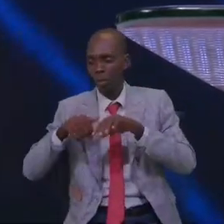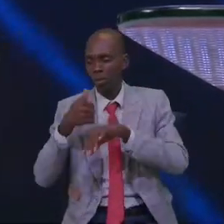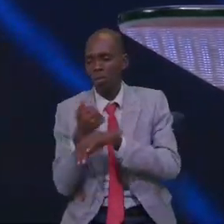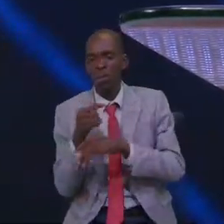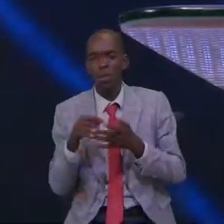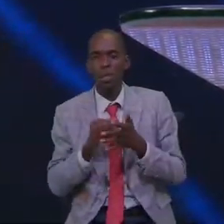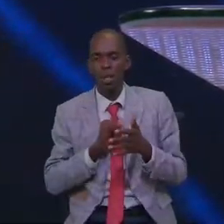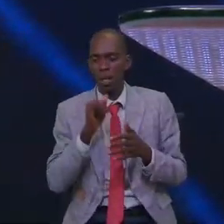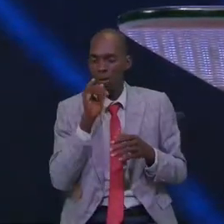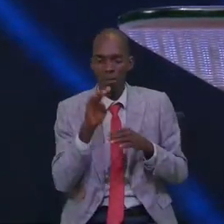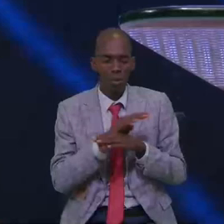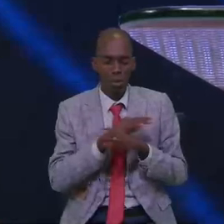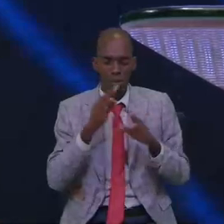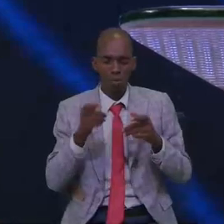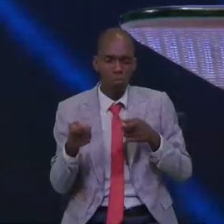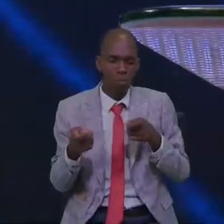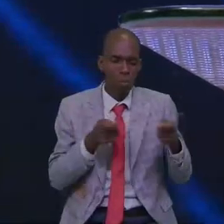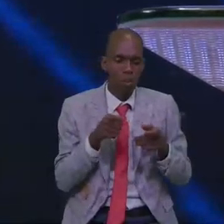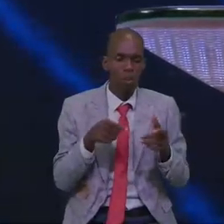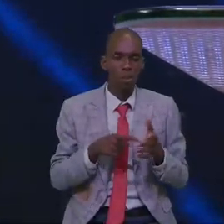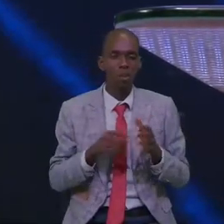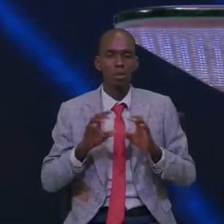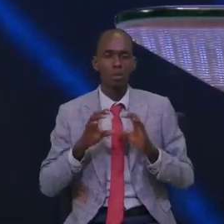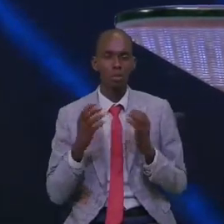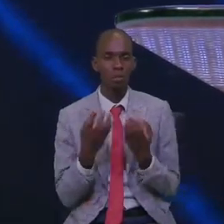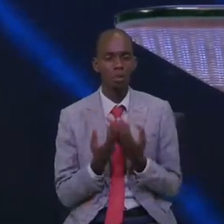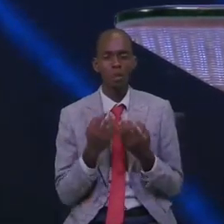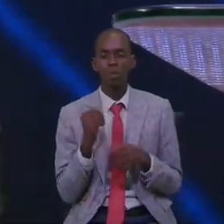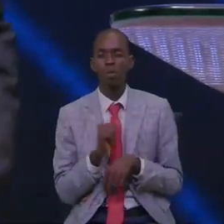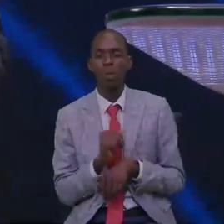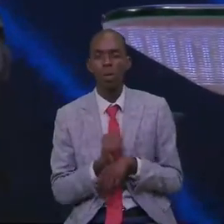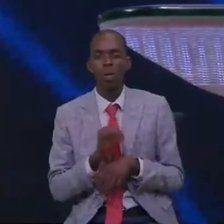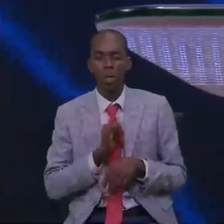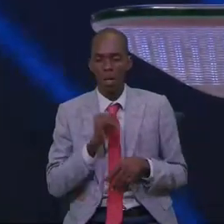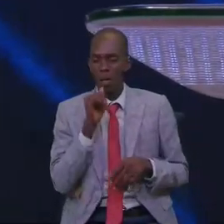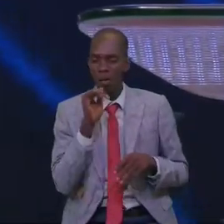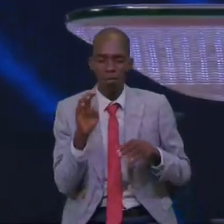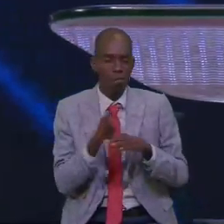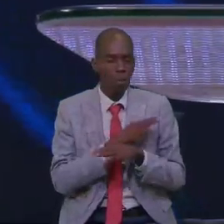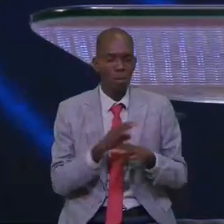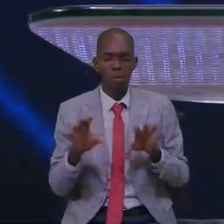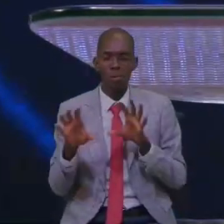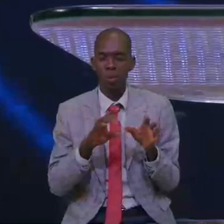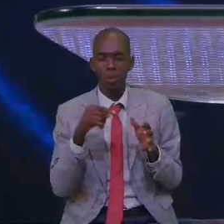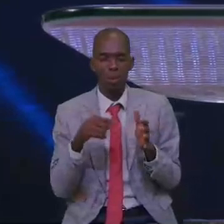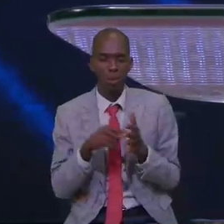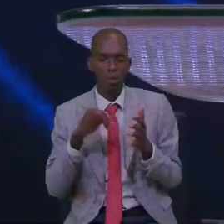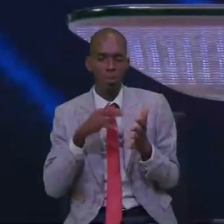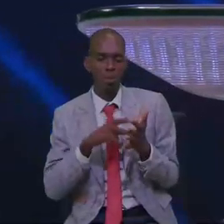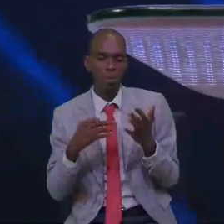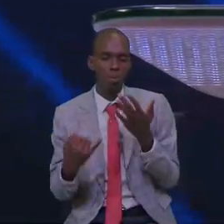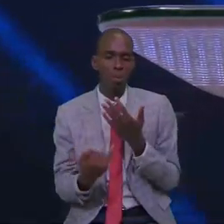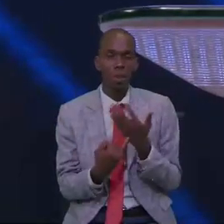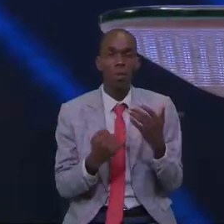de gérer cette société, je suis en train de faire ce projet. Lorsque le jour du Seigneur